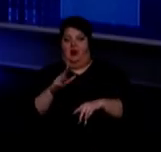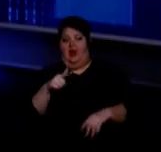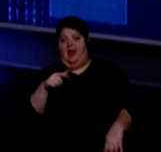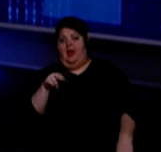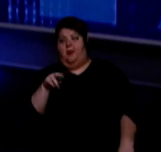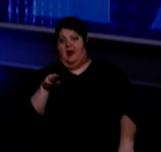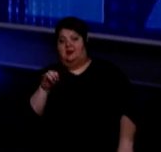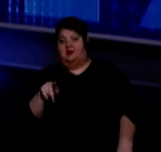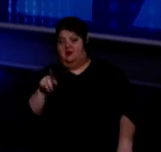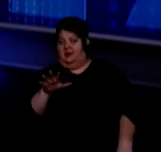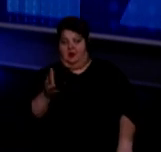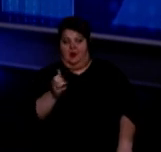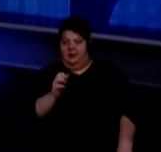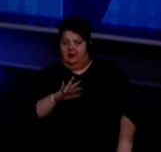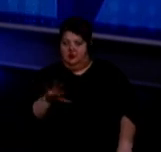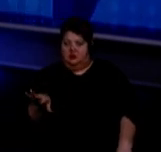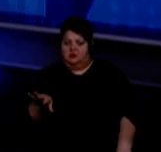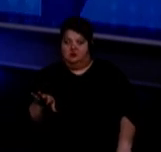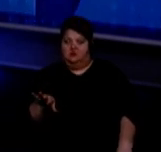гепатити. Також